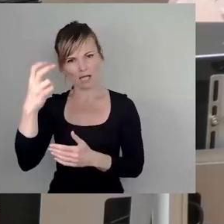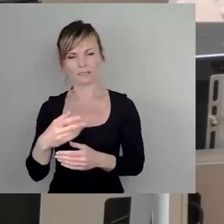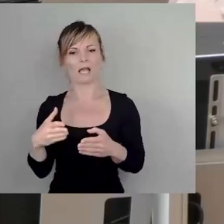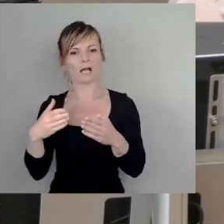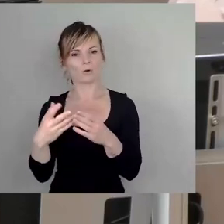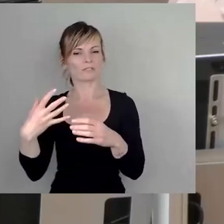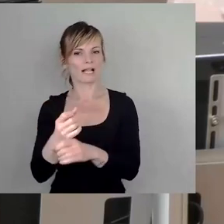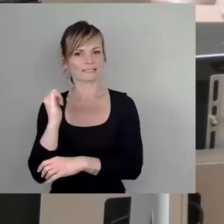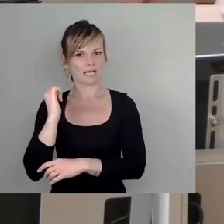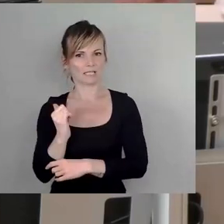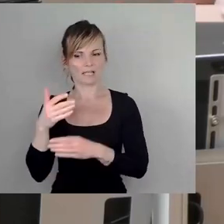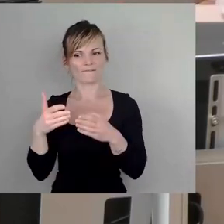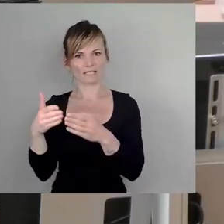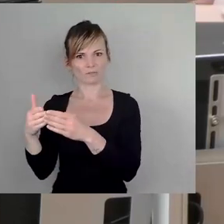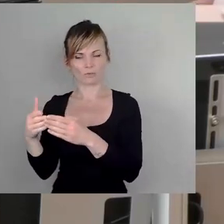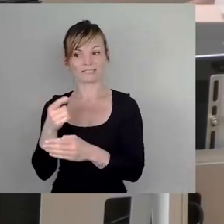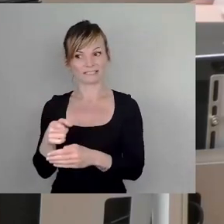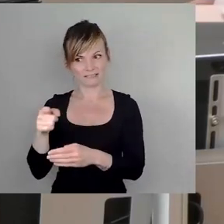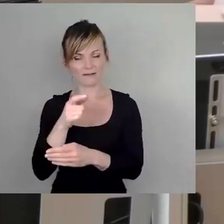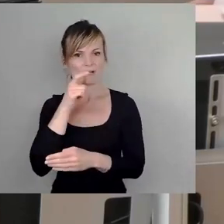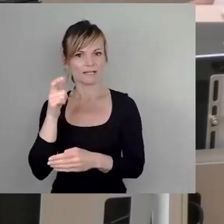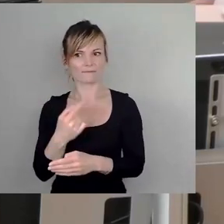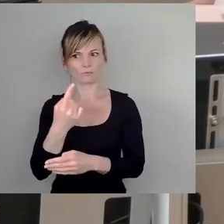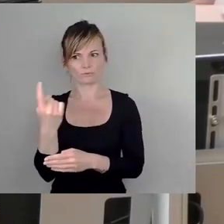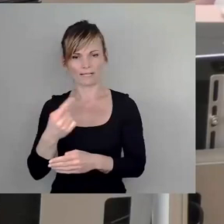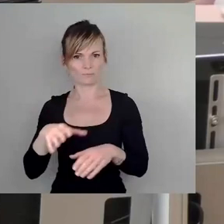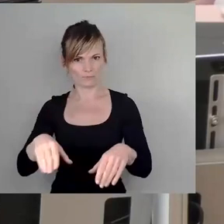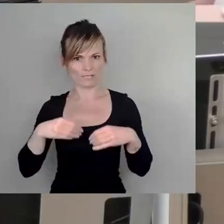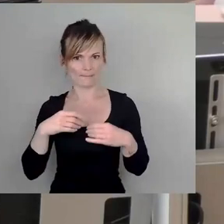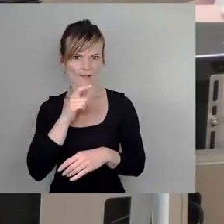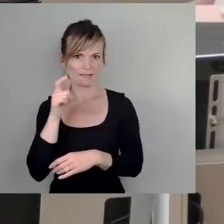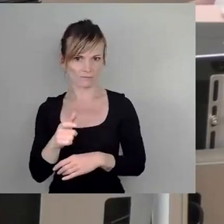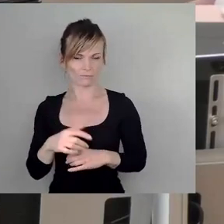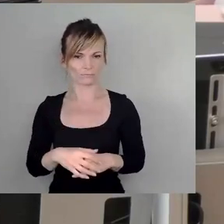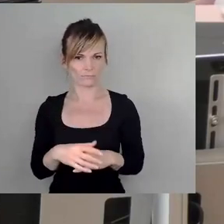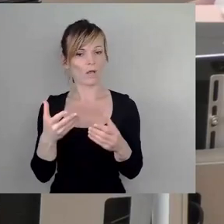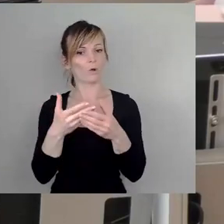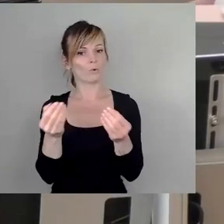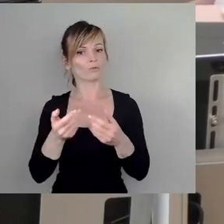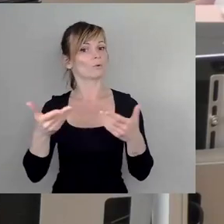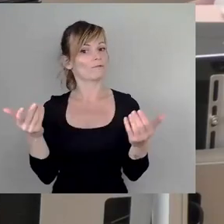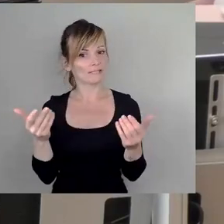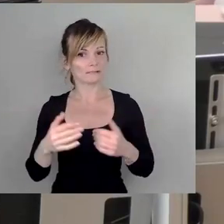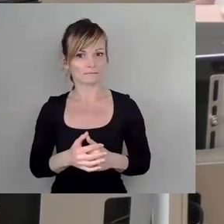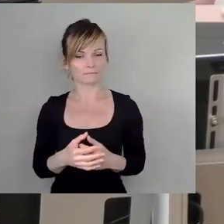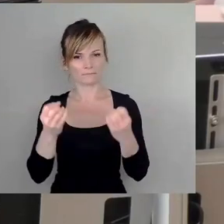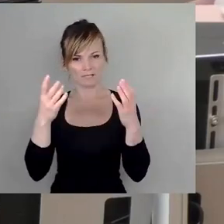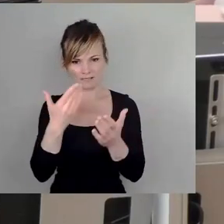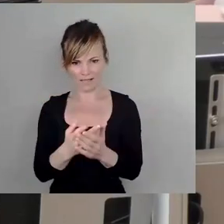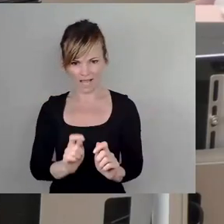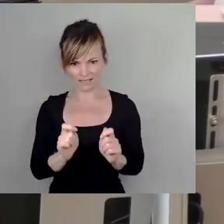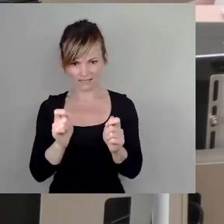tragen somit die Verantwortung für die derzeitige Situation. Die Lösung besteht dann logischerweise auch nicht in diesem Antrag, sondern